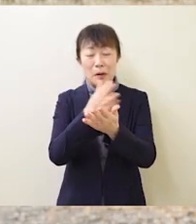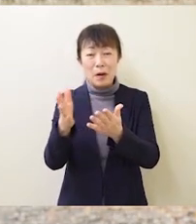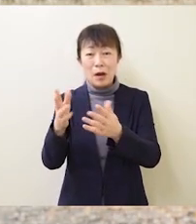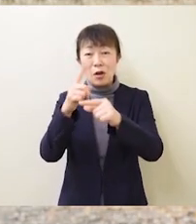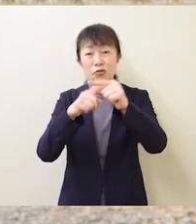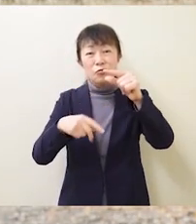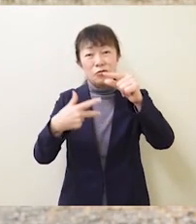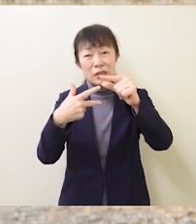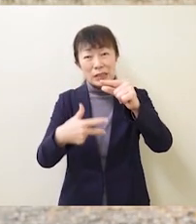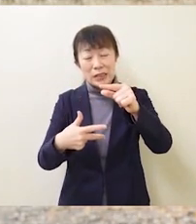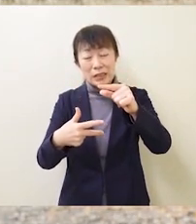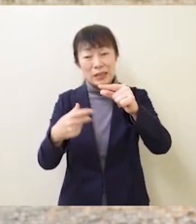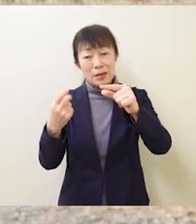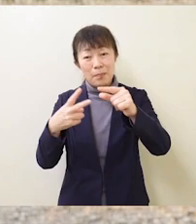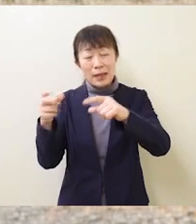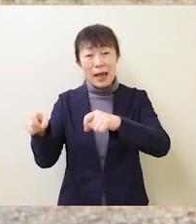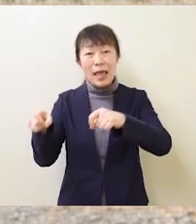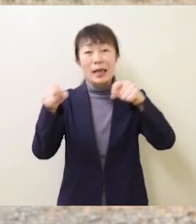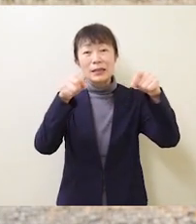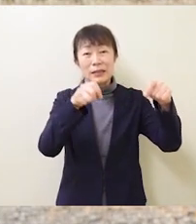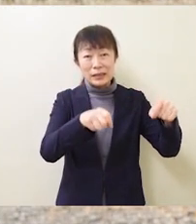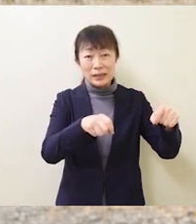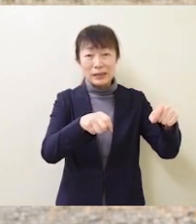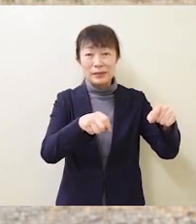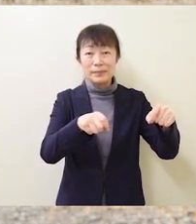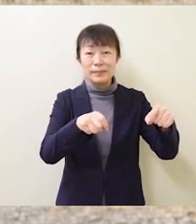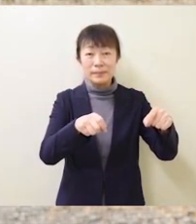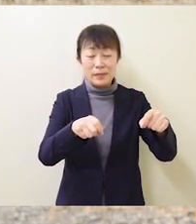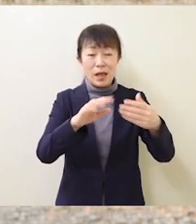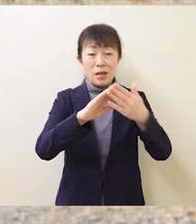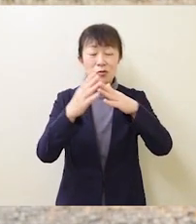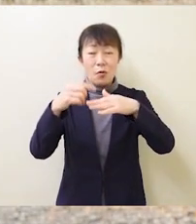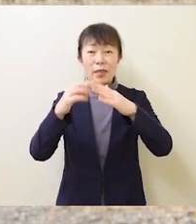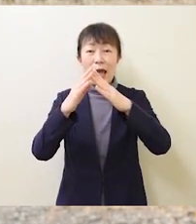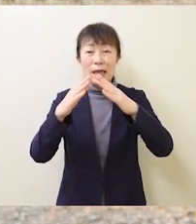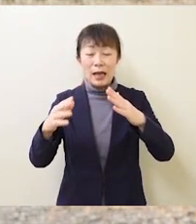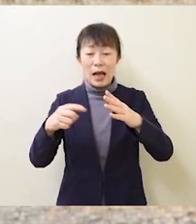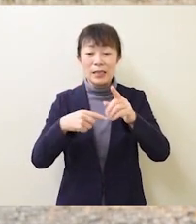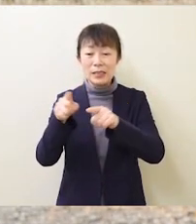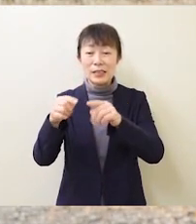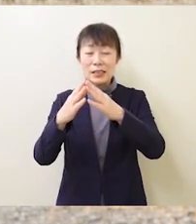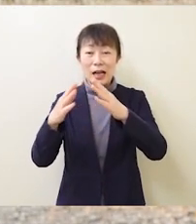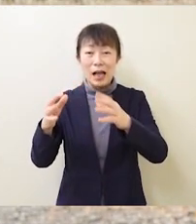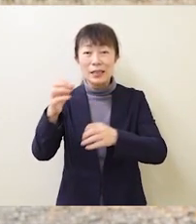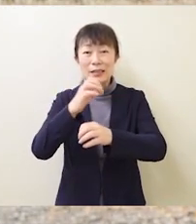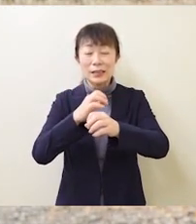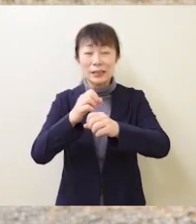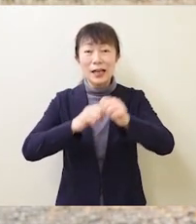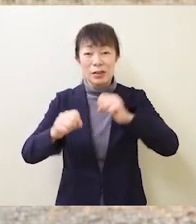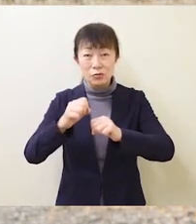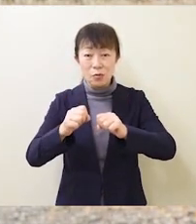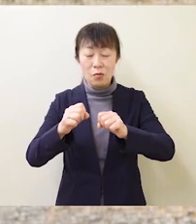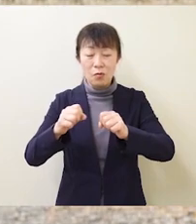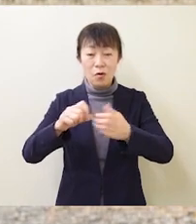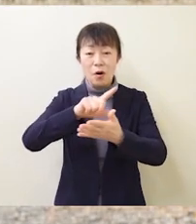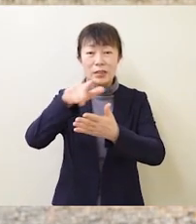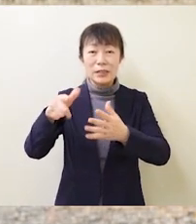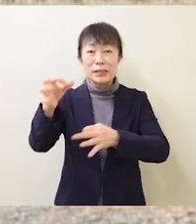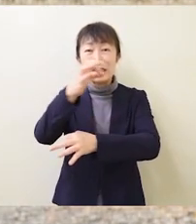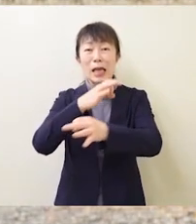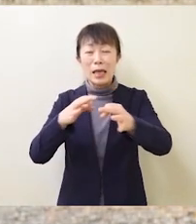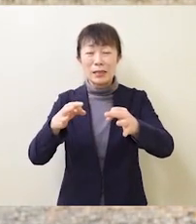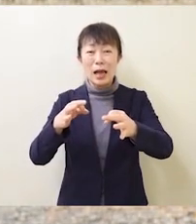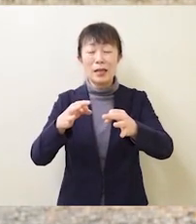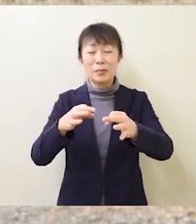止もしくは延期を余儀なくされ、町内会、自治会活動をはじめ地域経済にも依然